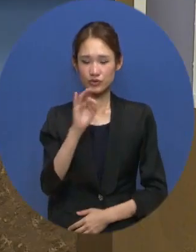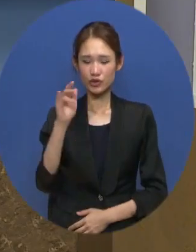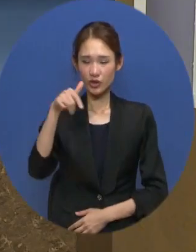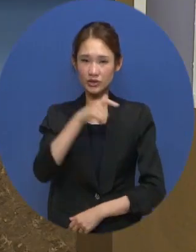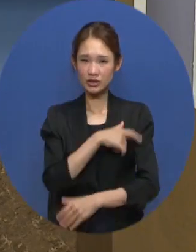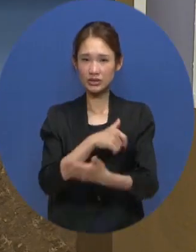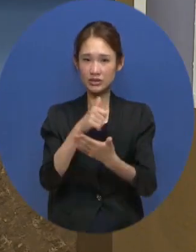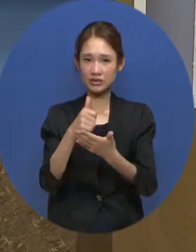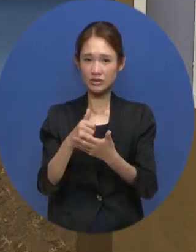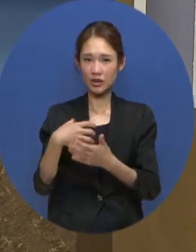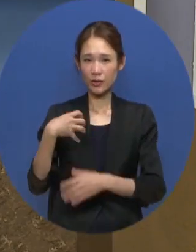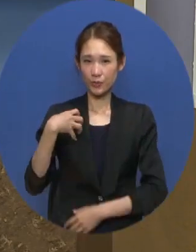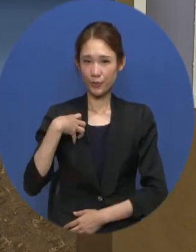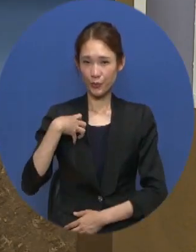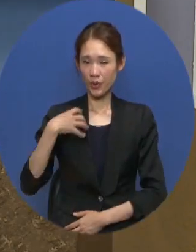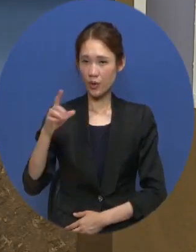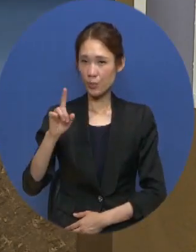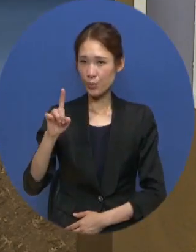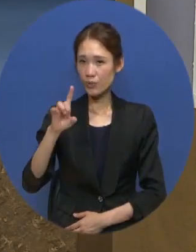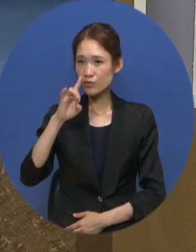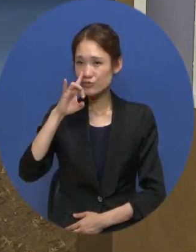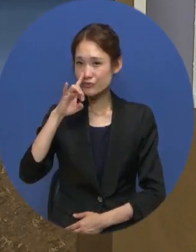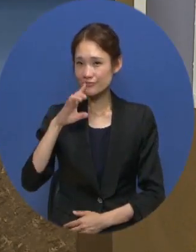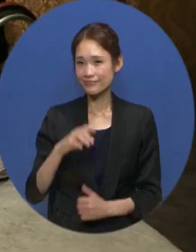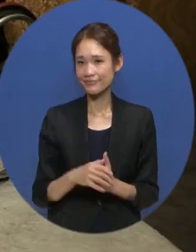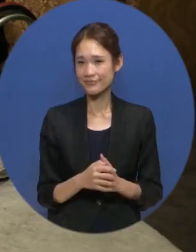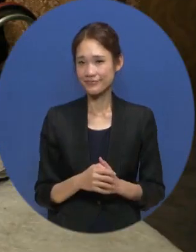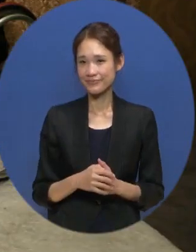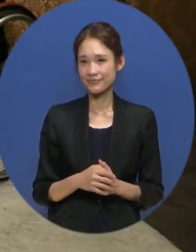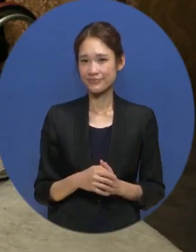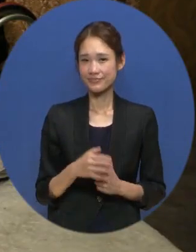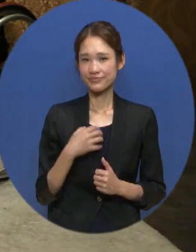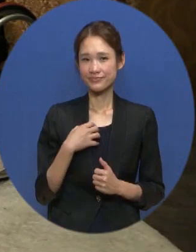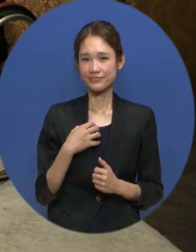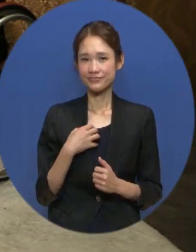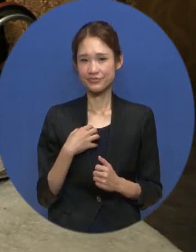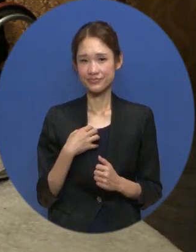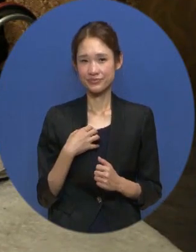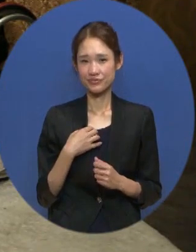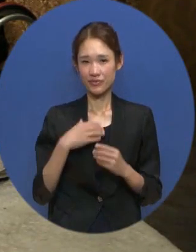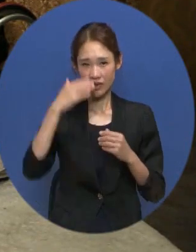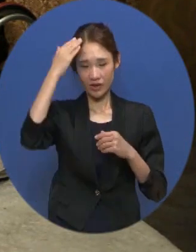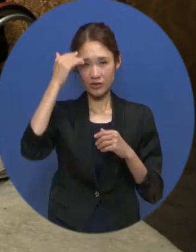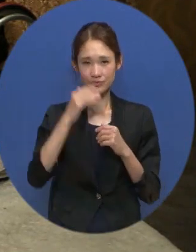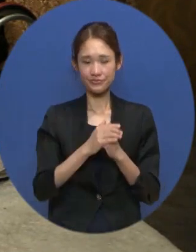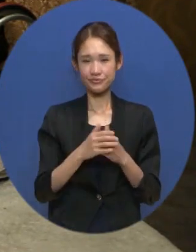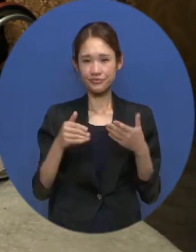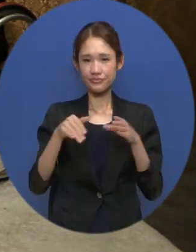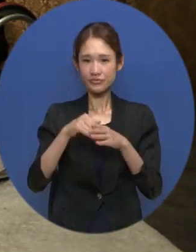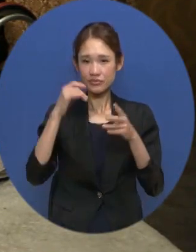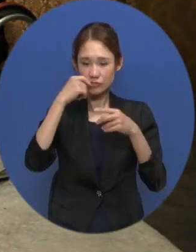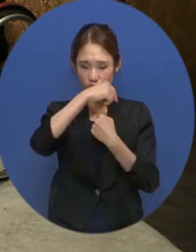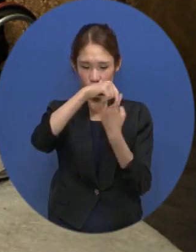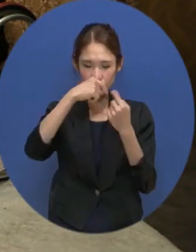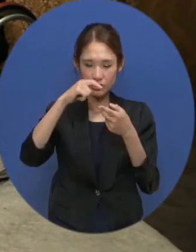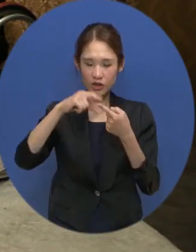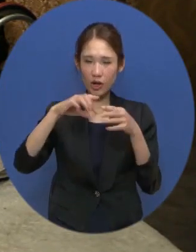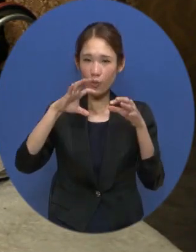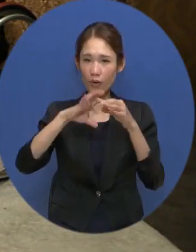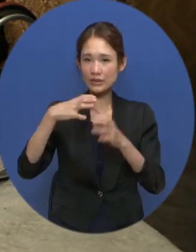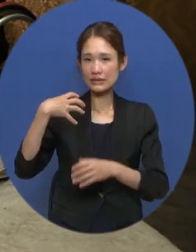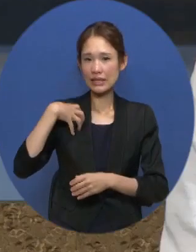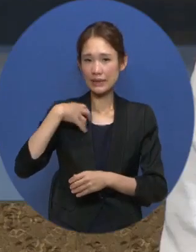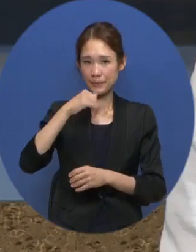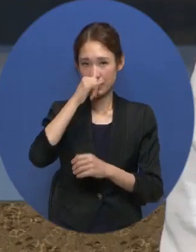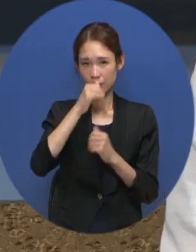이사님께서는 어떤 역할을 해주고 계시는지 궁금하거든요. 저는 일단 한국 본사의 운영에 대한 책임을 맡고 있고요. 예.